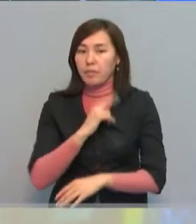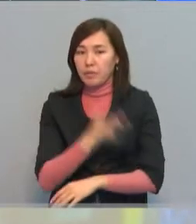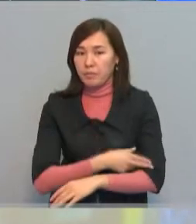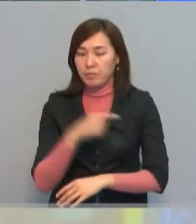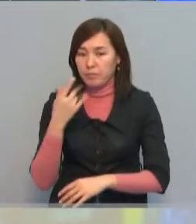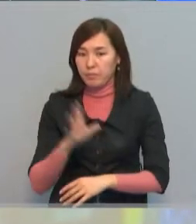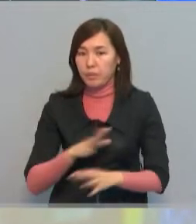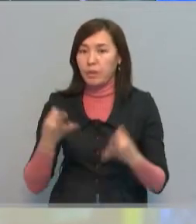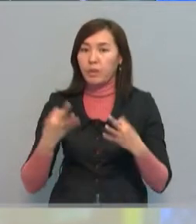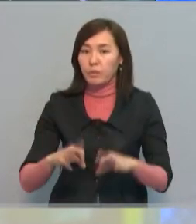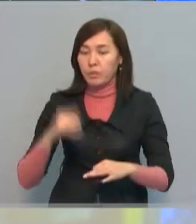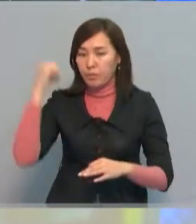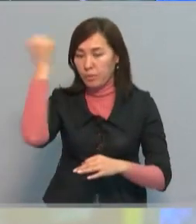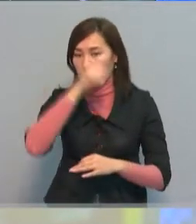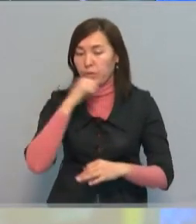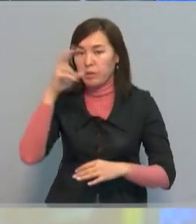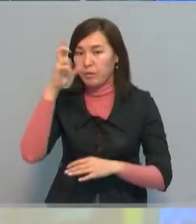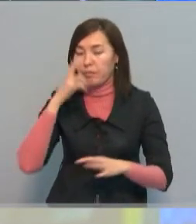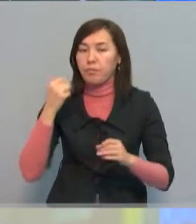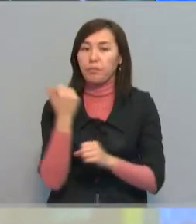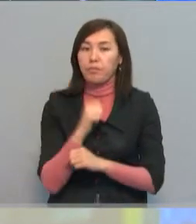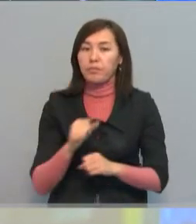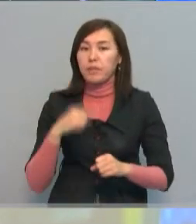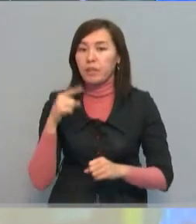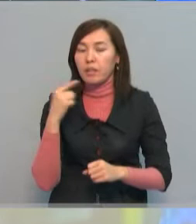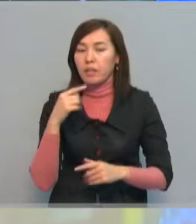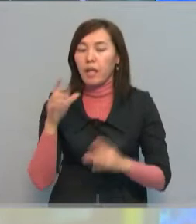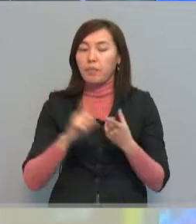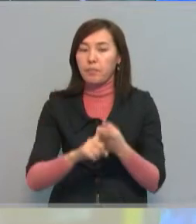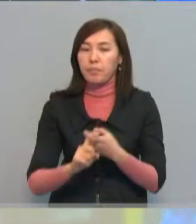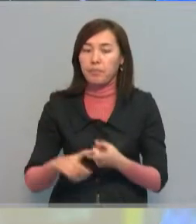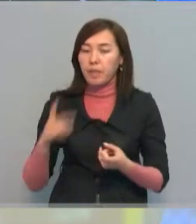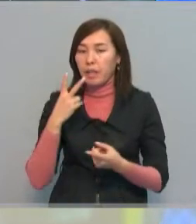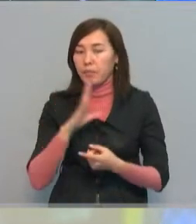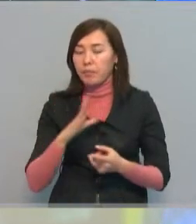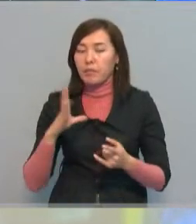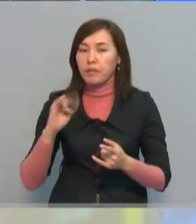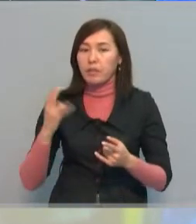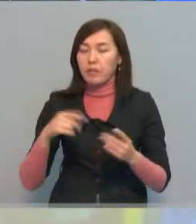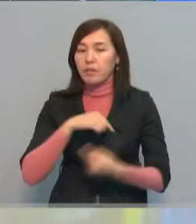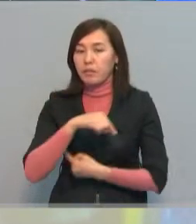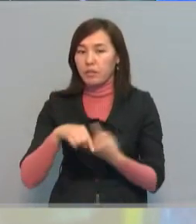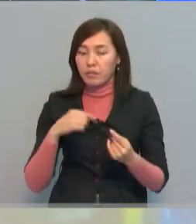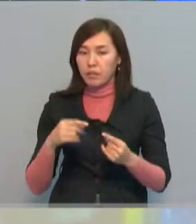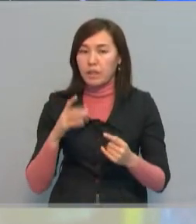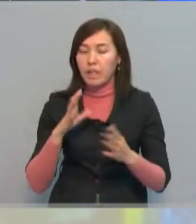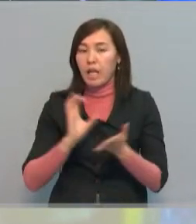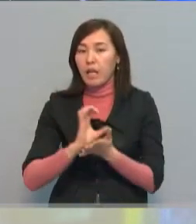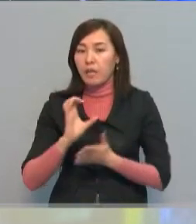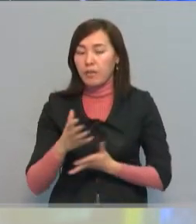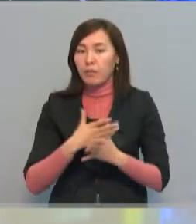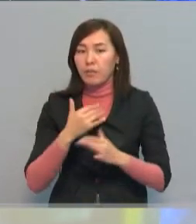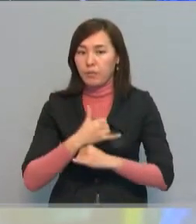айналғанын айтты. Тәуелсіздік жылдарындағы еліміздің жетістігін айта келе, пандемияға қарамастан отандық кәсіпорындардың